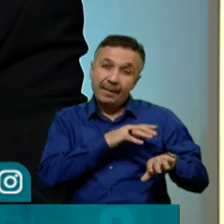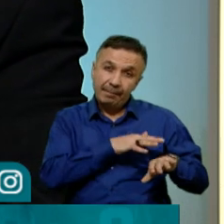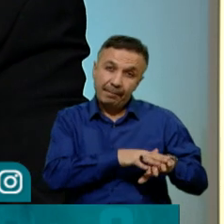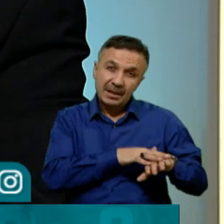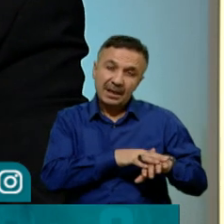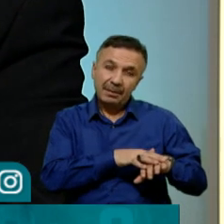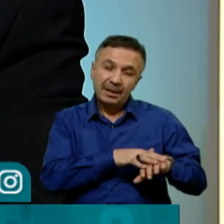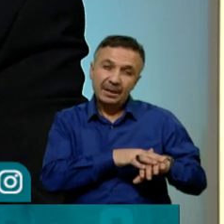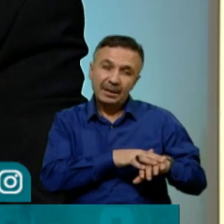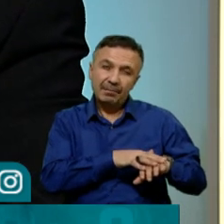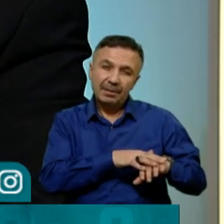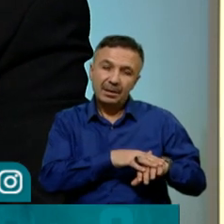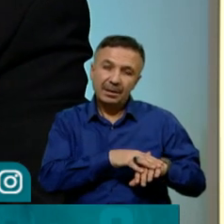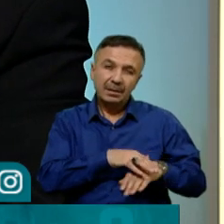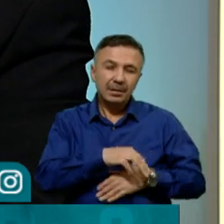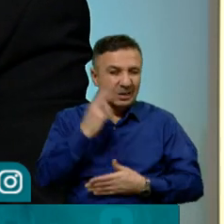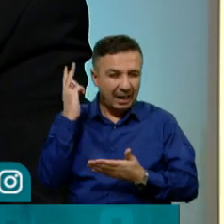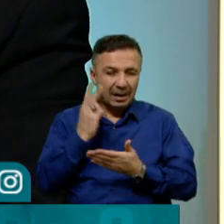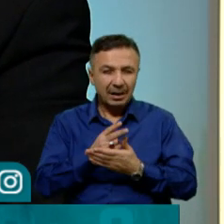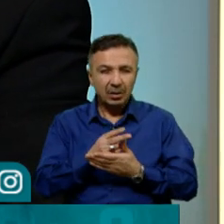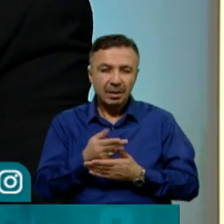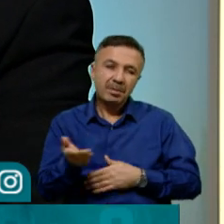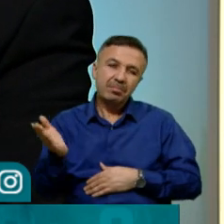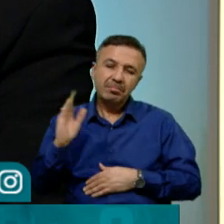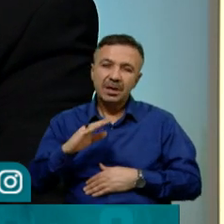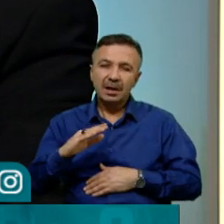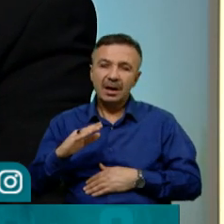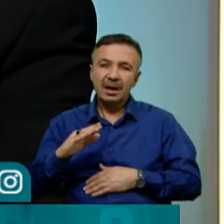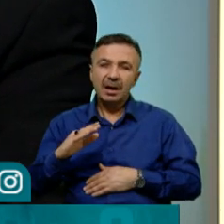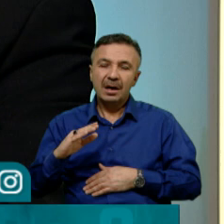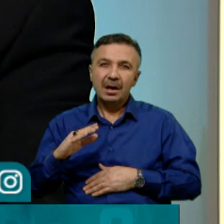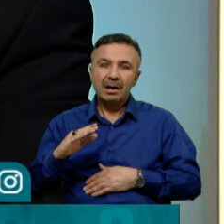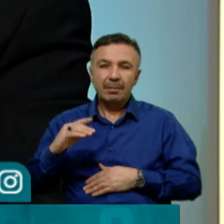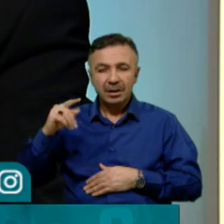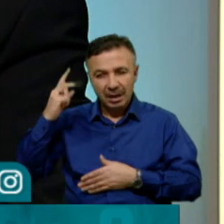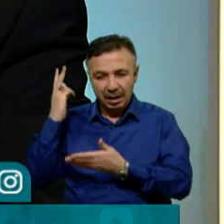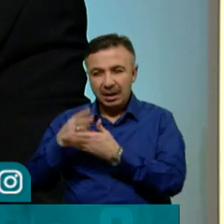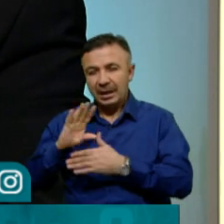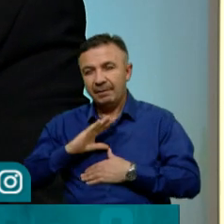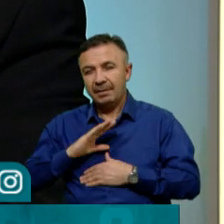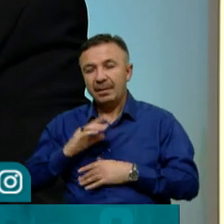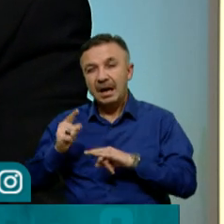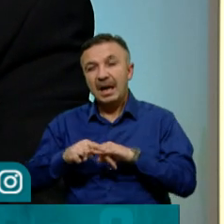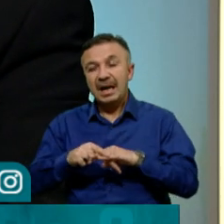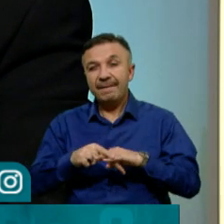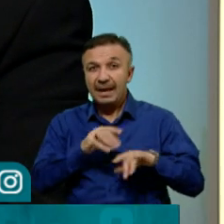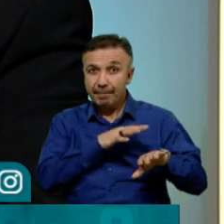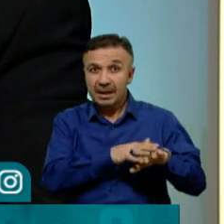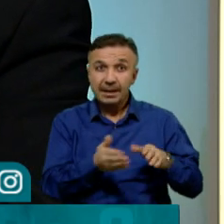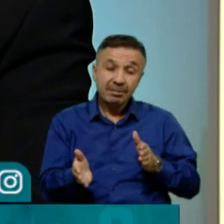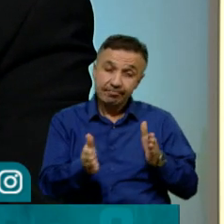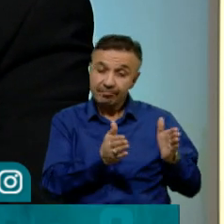mezhebinde kabul edilen görüşe göre daha başka görüşlerde var ayrıntıya girmek istemiyorum Hanefi mezhebinin dışındaki